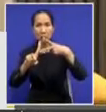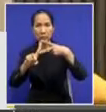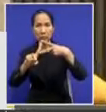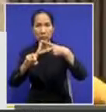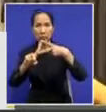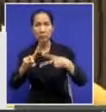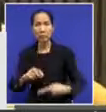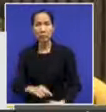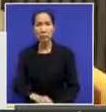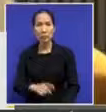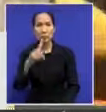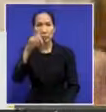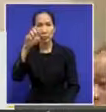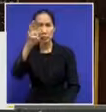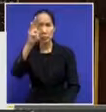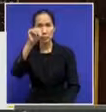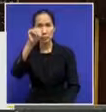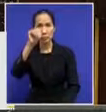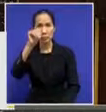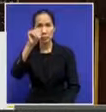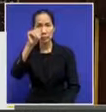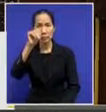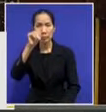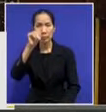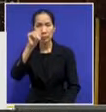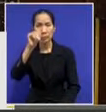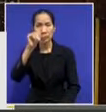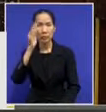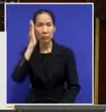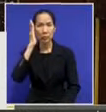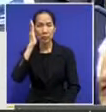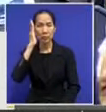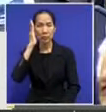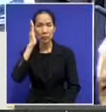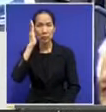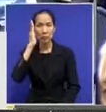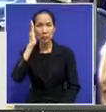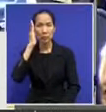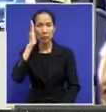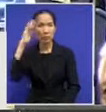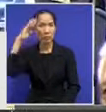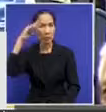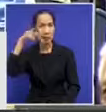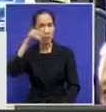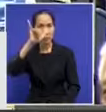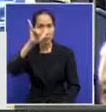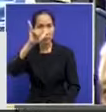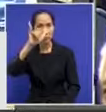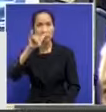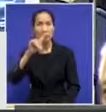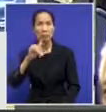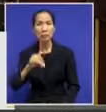ครับ 140นายชินวรบุญเกียรติ พลเอกประยุทธ์จันทร์โอชา